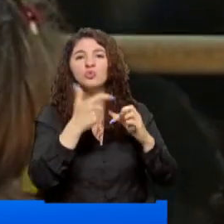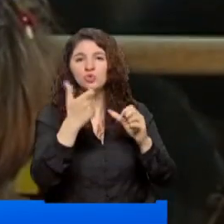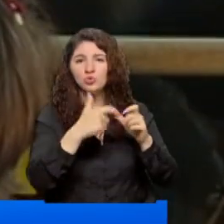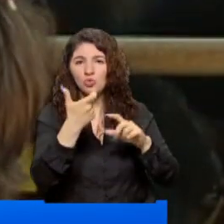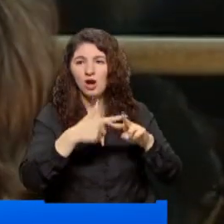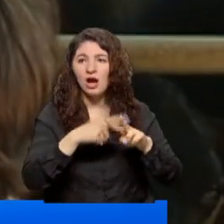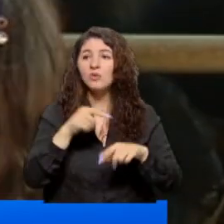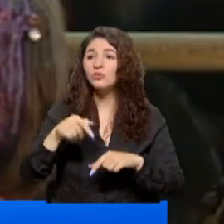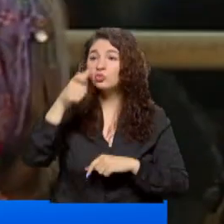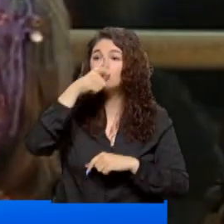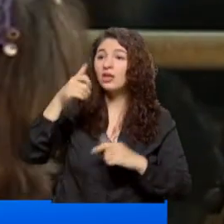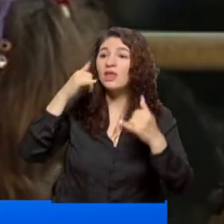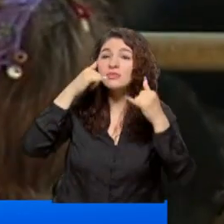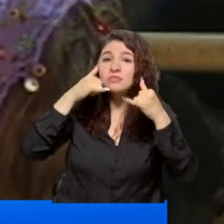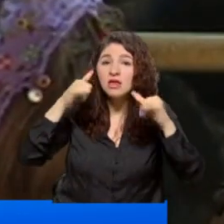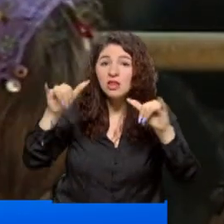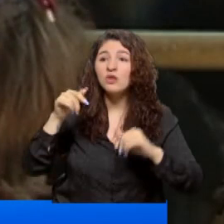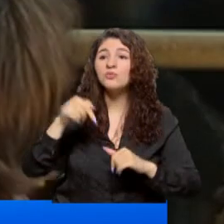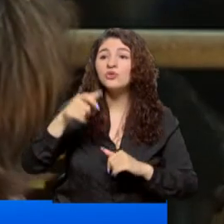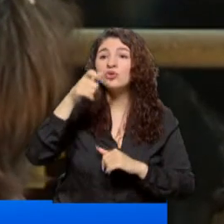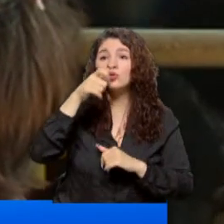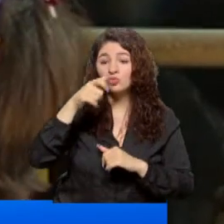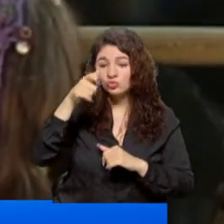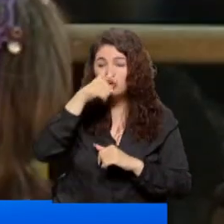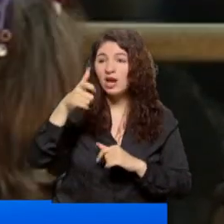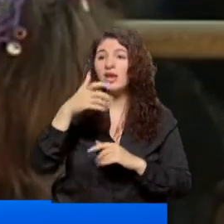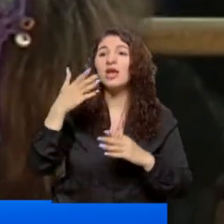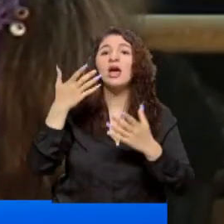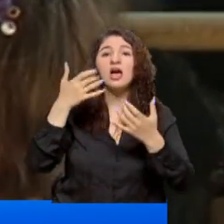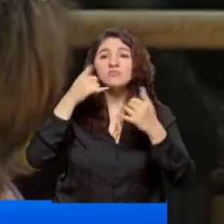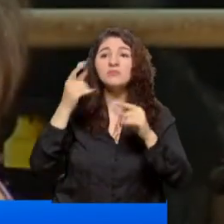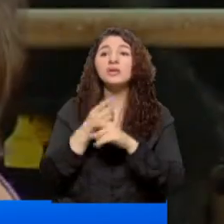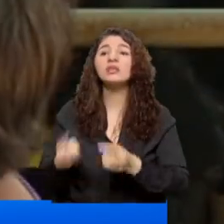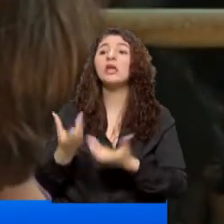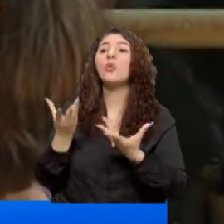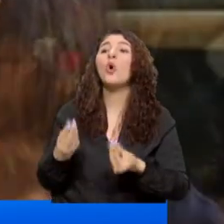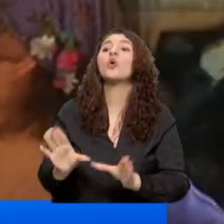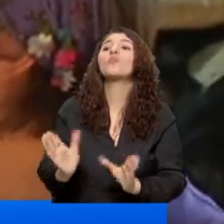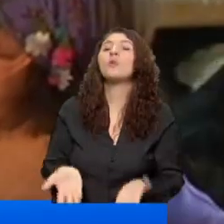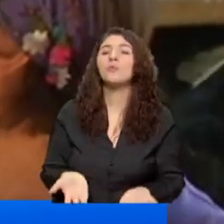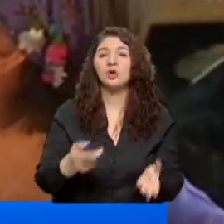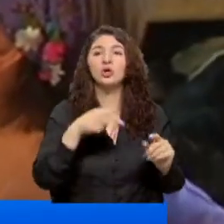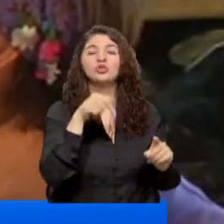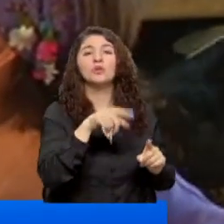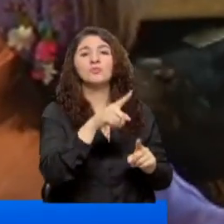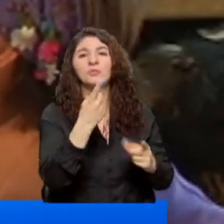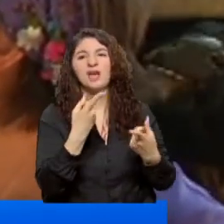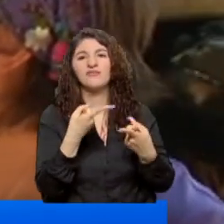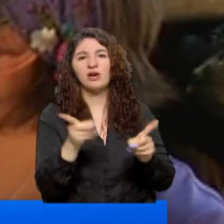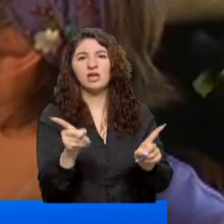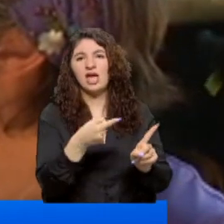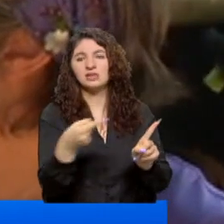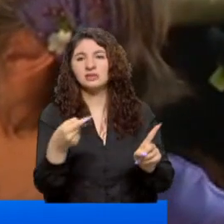ülkenin danaları Bu ülkenin Kara tırları Yetmiyor mu olmuyor mu şu anda bu bir